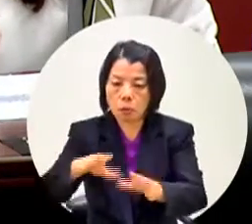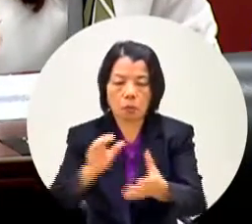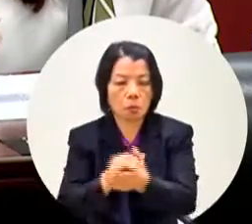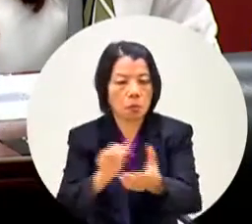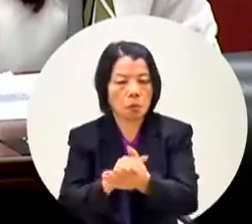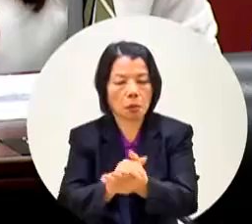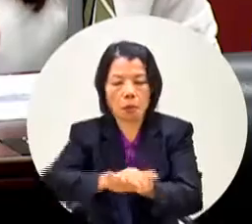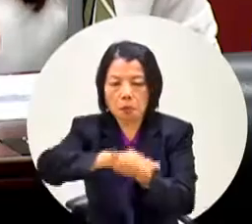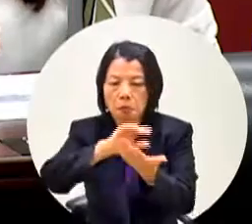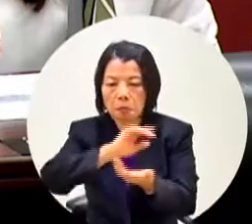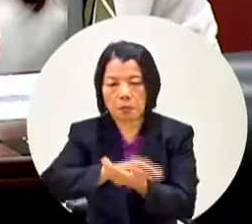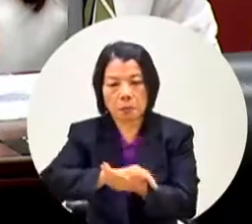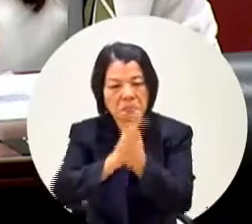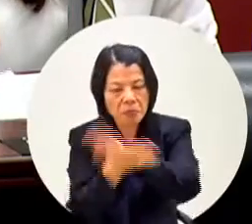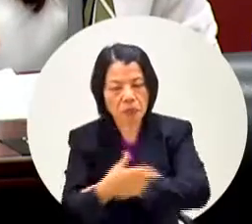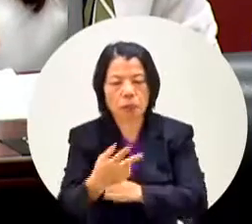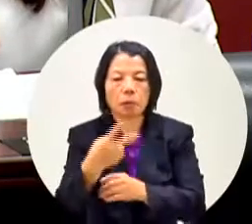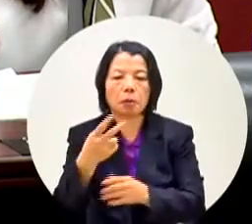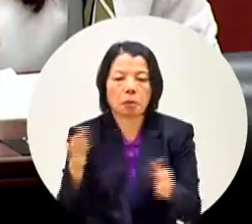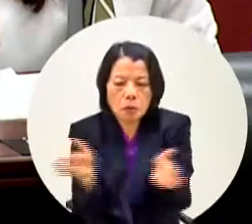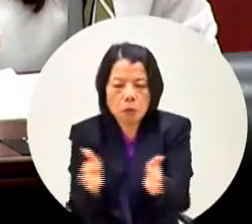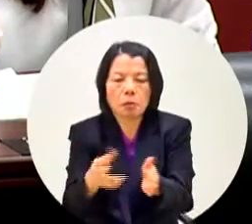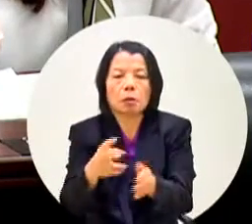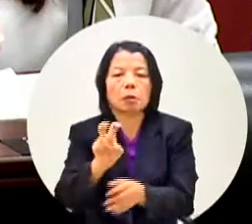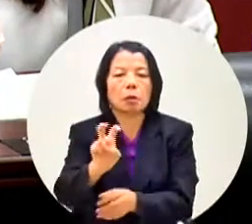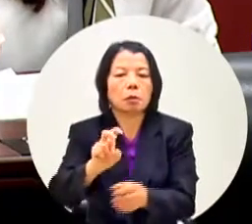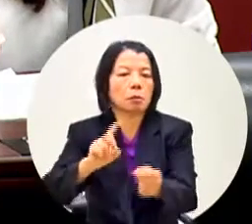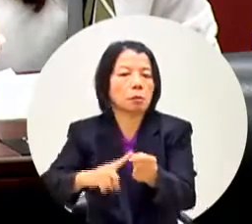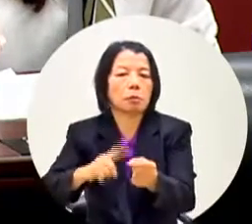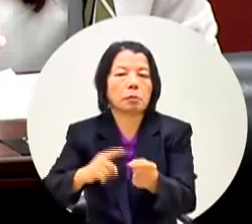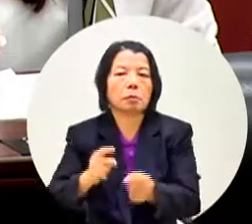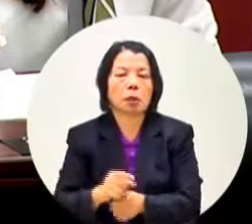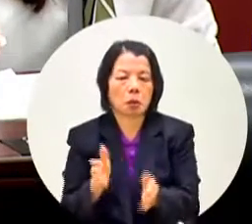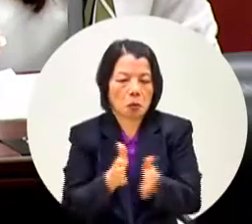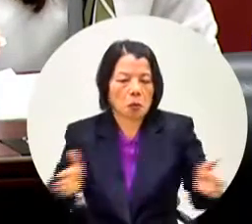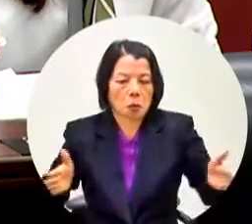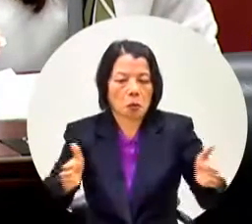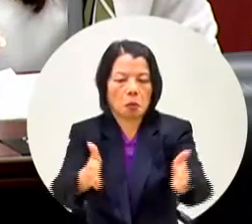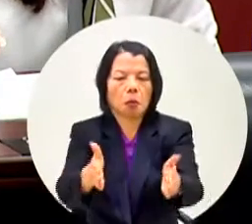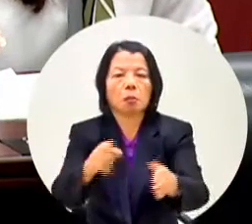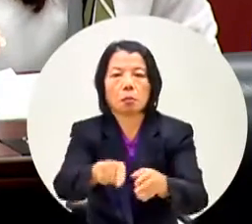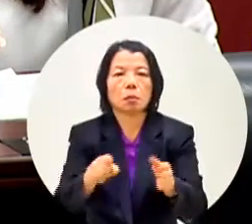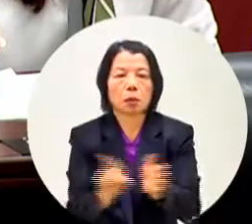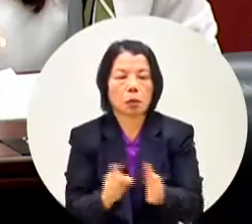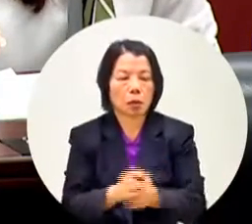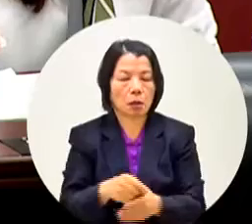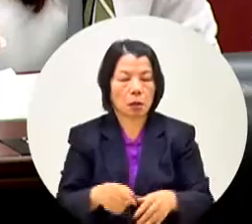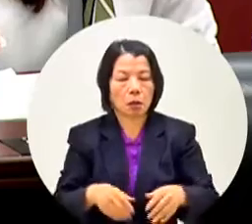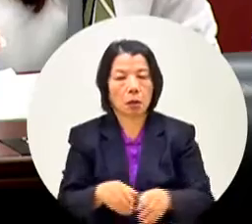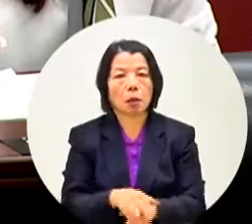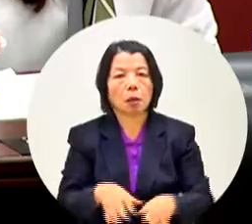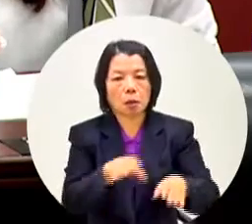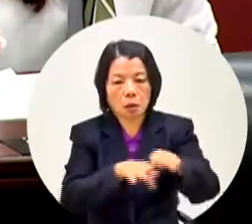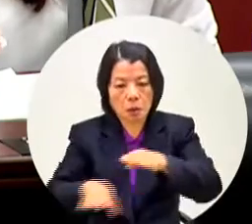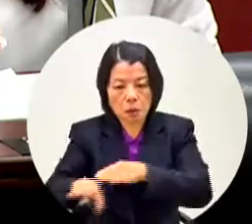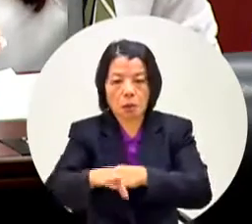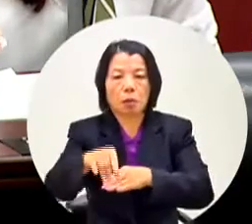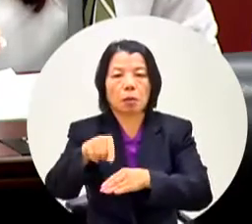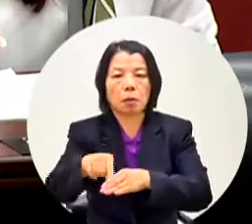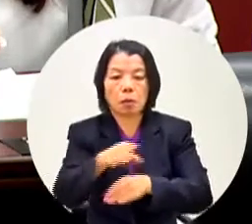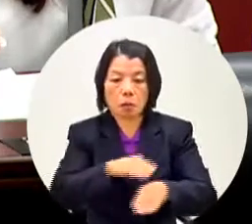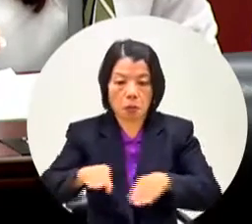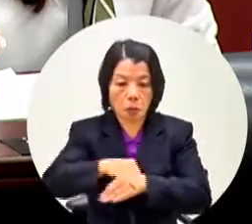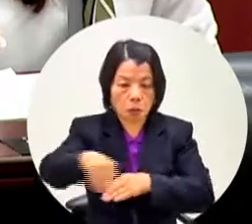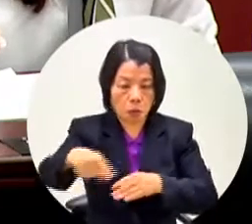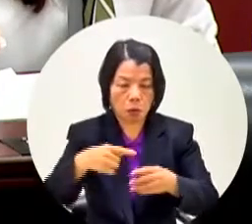的冈山的大寮路要接友情路，这边它的计划道路宽度不一，好，这边好